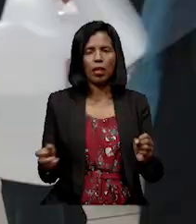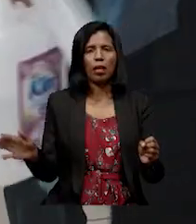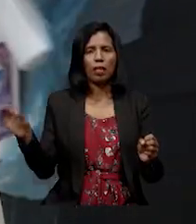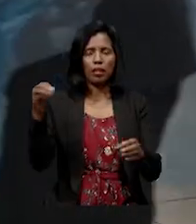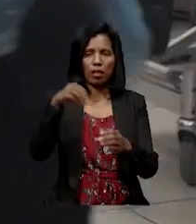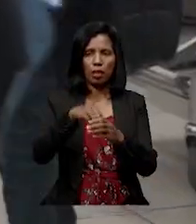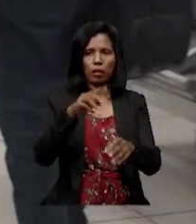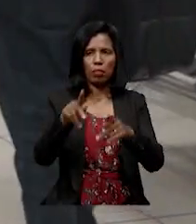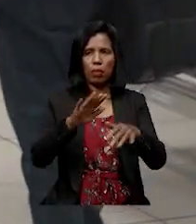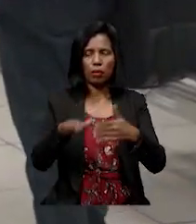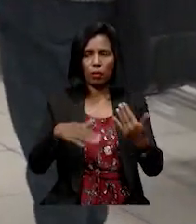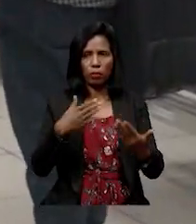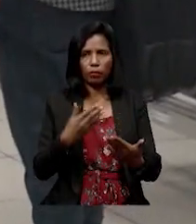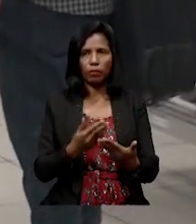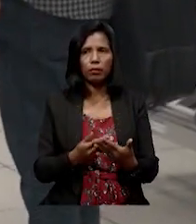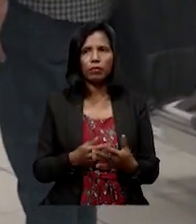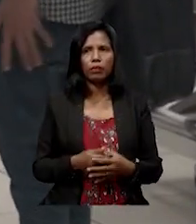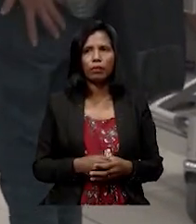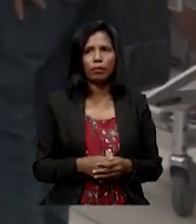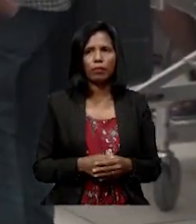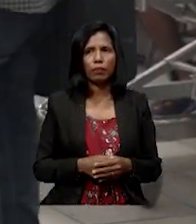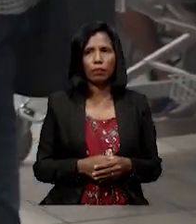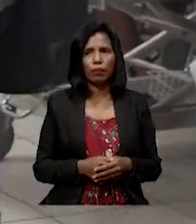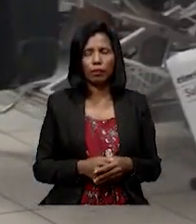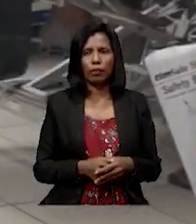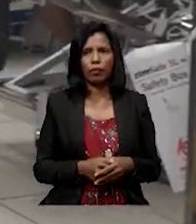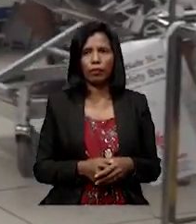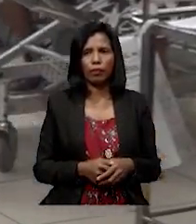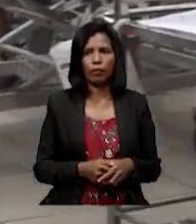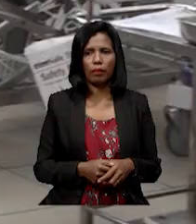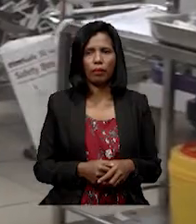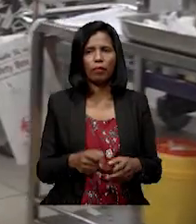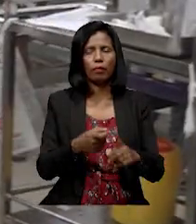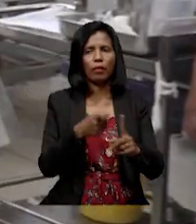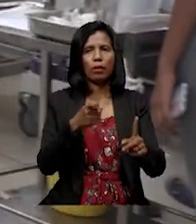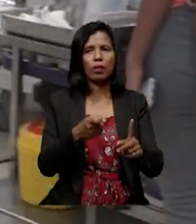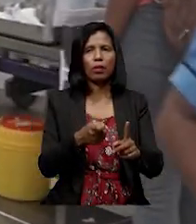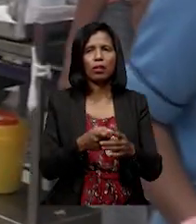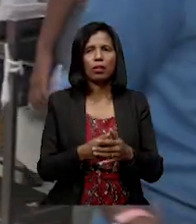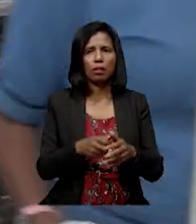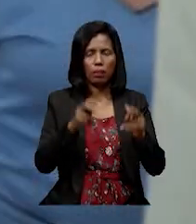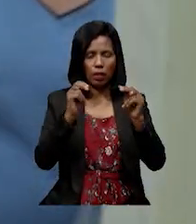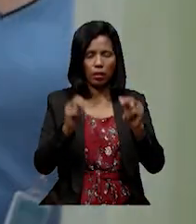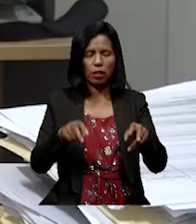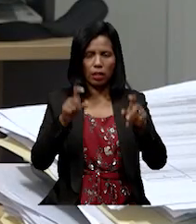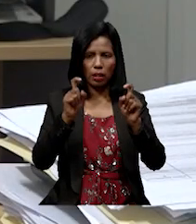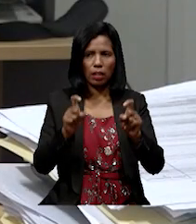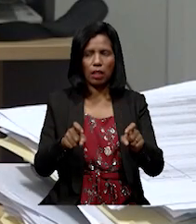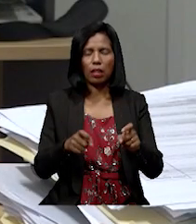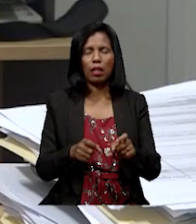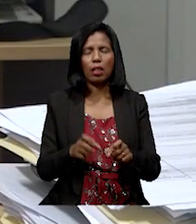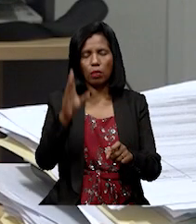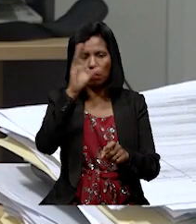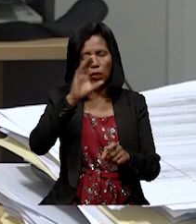itanian populasi unsur nebe afeta usi tanto buat ida nebe husi parte kliniku persis tenki